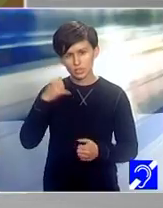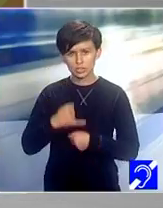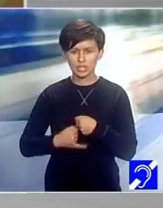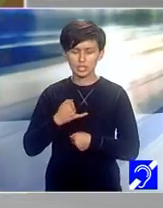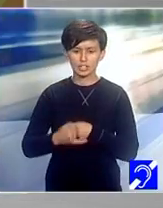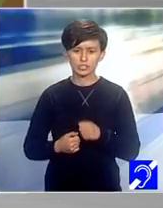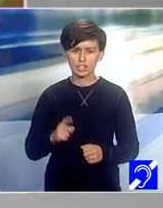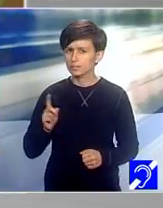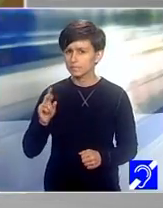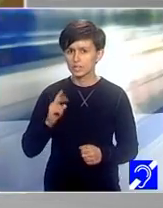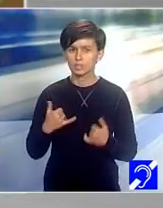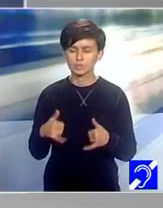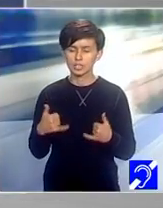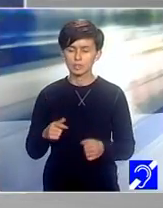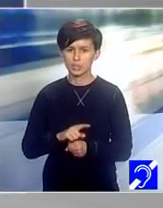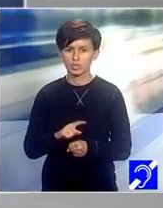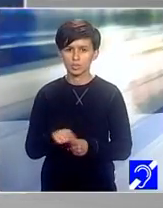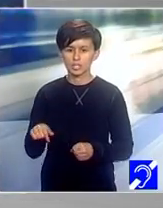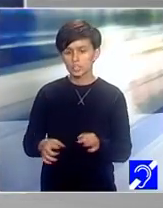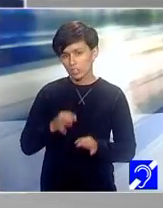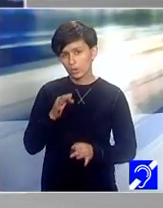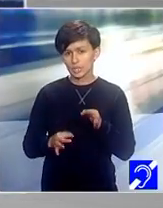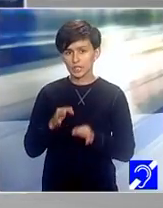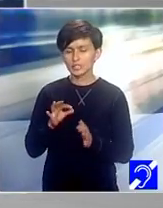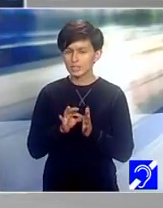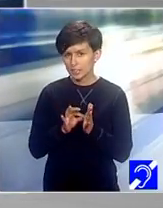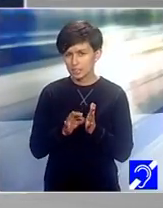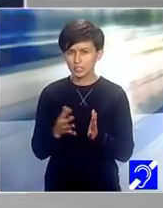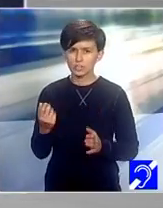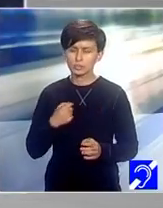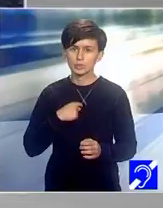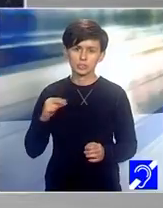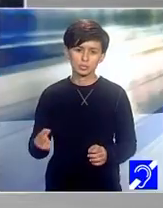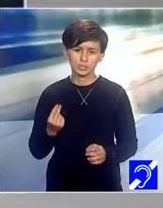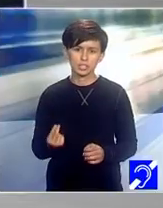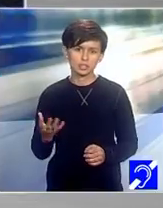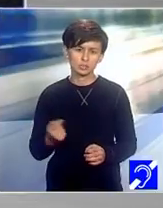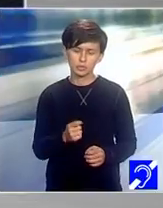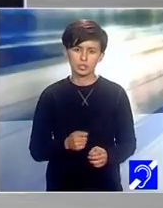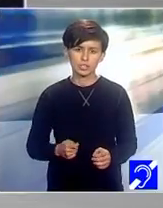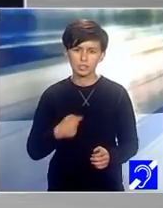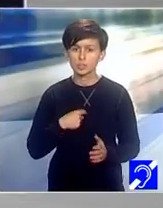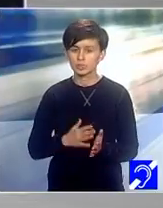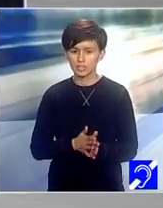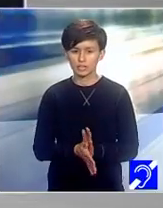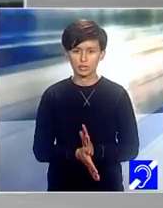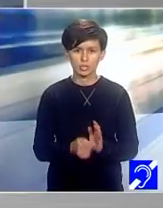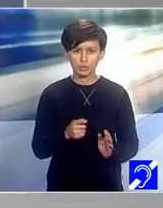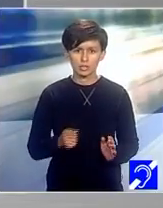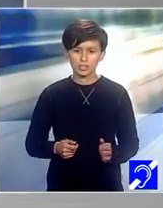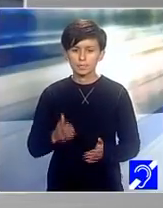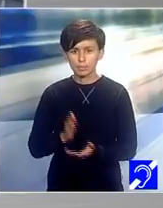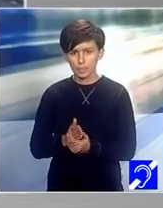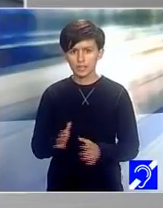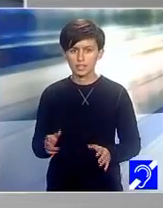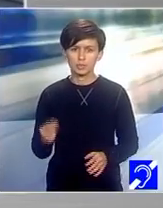lucrul ăsta, o să analizăm în detaliu ce putem să îmbunătățim, ce alte proiecte putem să includem în proiect și să-l ducem până la urmă